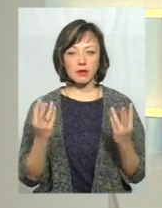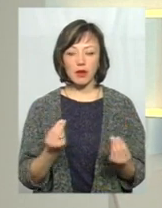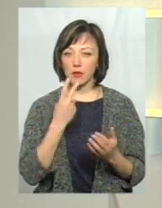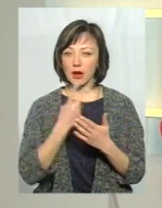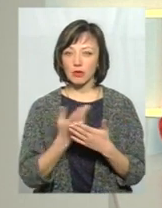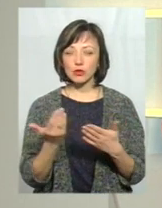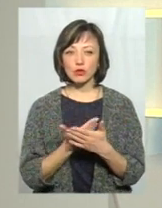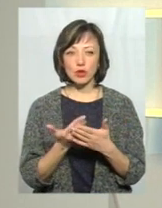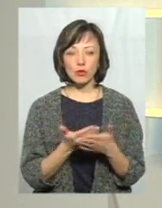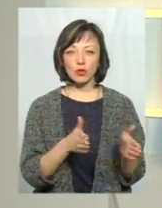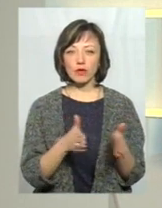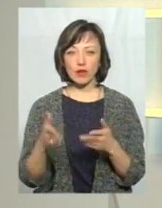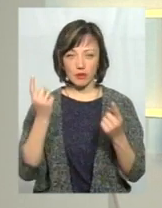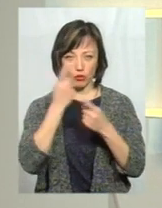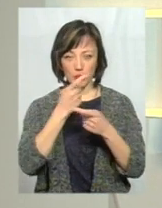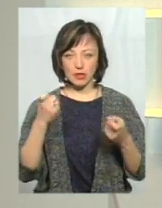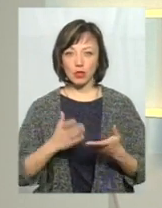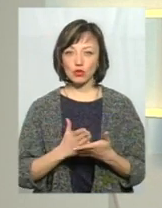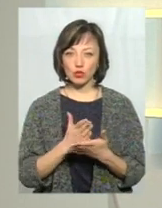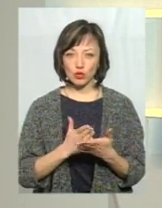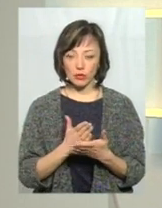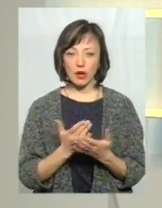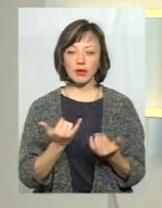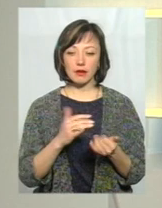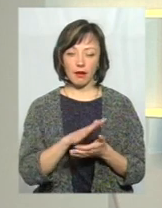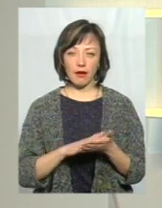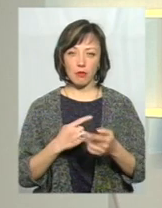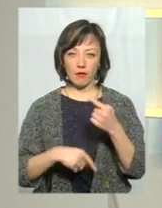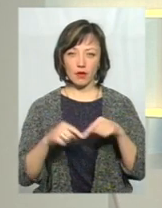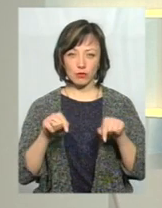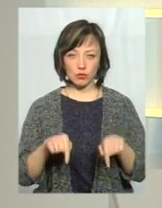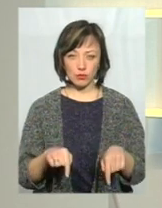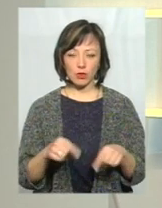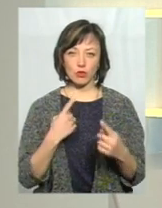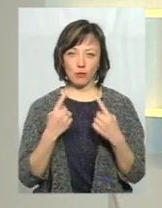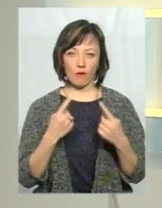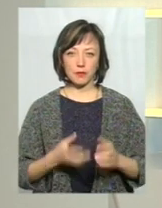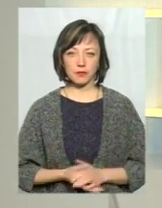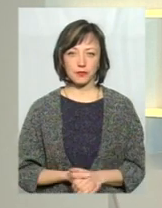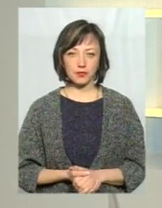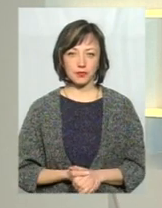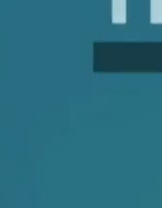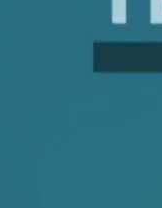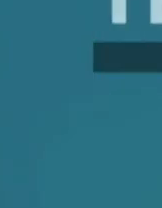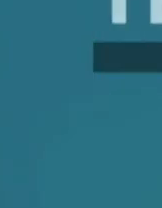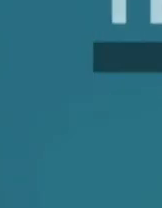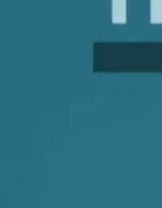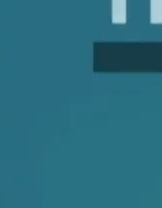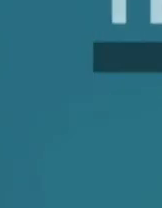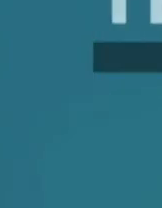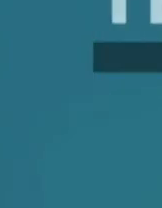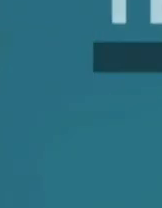переглянемо сюжет, який підготувала інформаційна служба, а далі повернемося у цю студію для розмови.